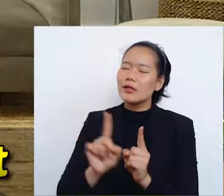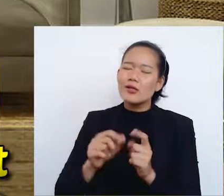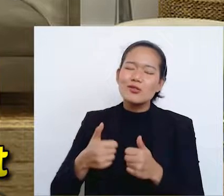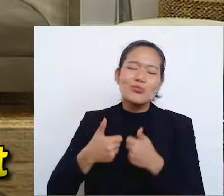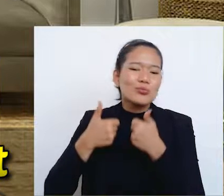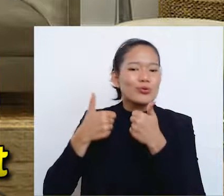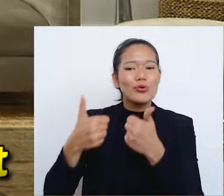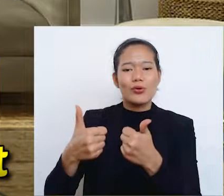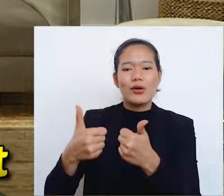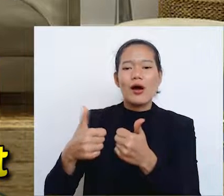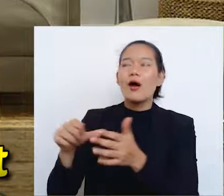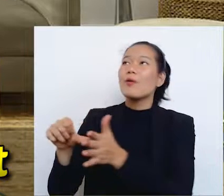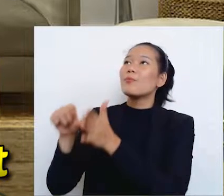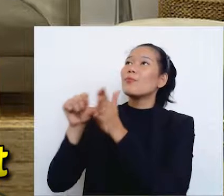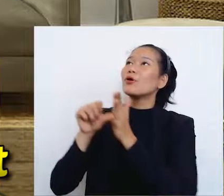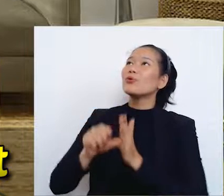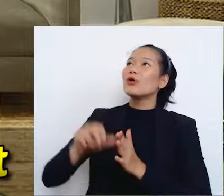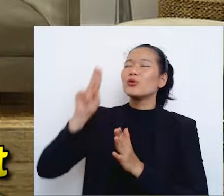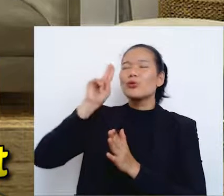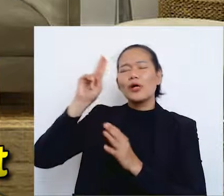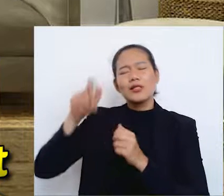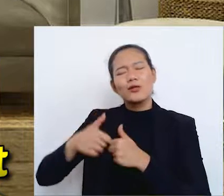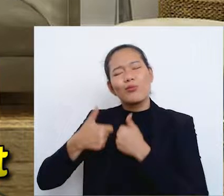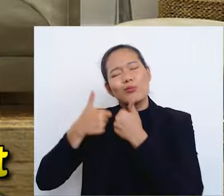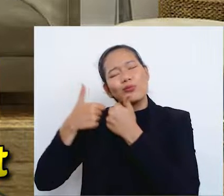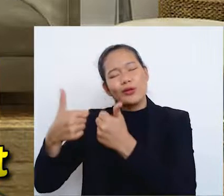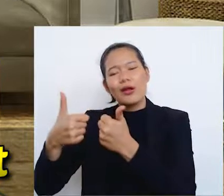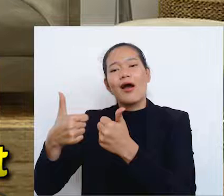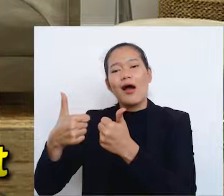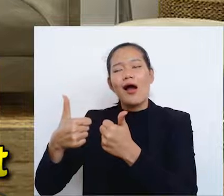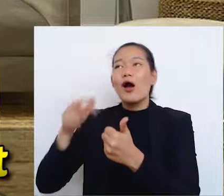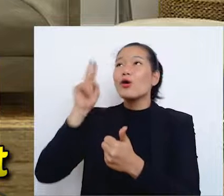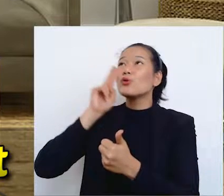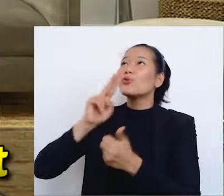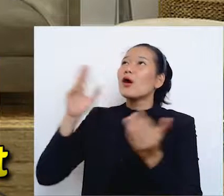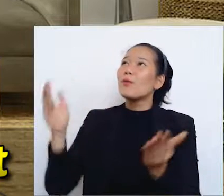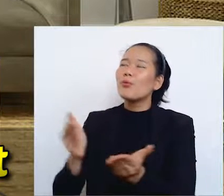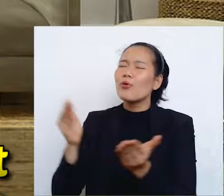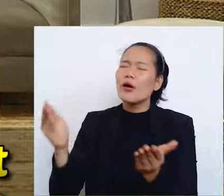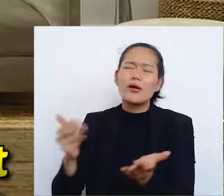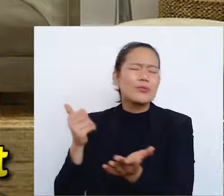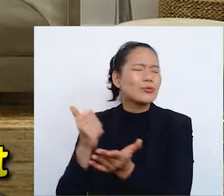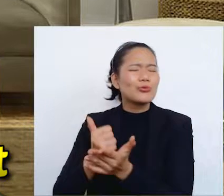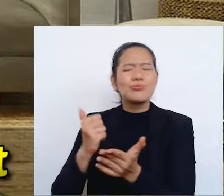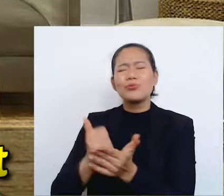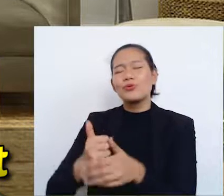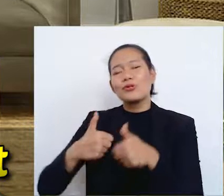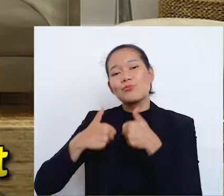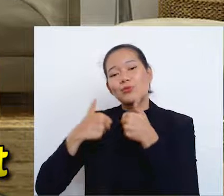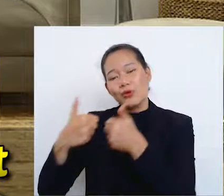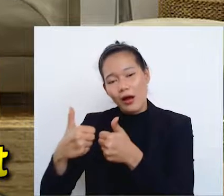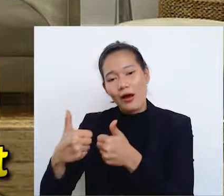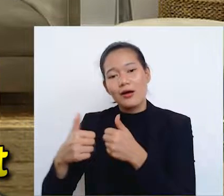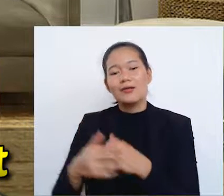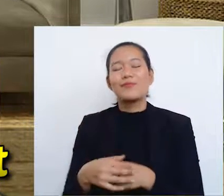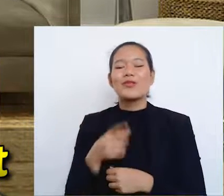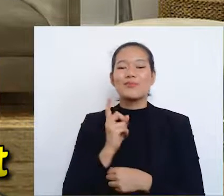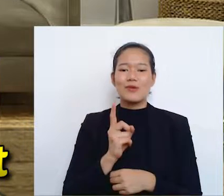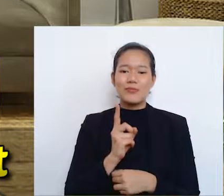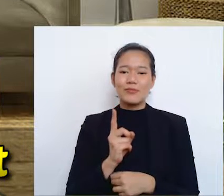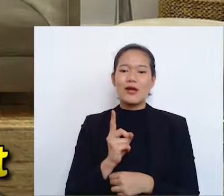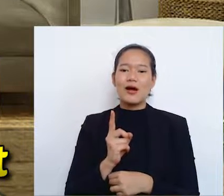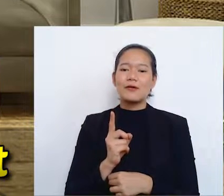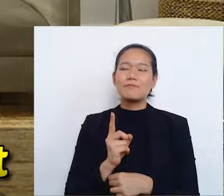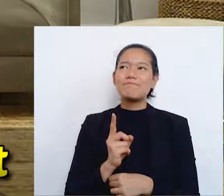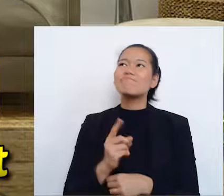sempurna, pertolongan-Mu sempurna, dan pemeliharaan-Mu begitu sempurna. Oleh karena